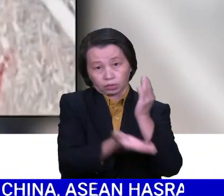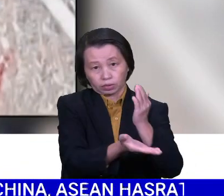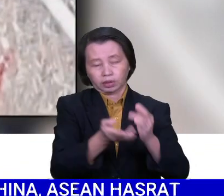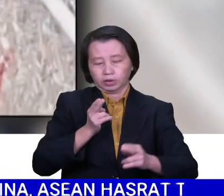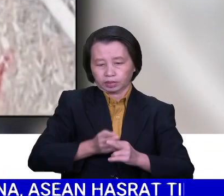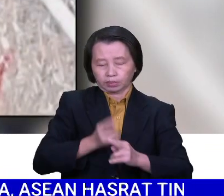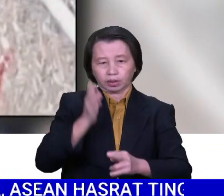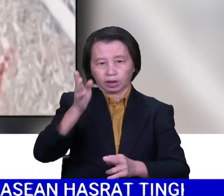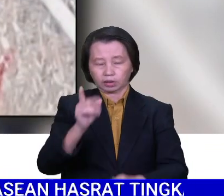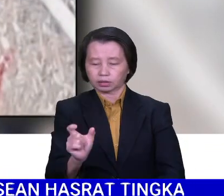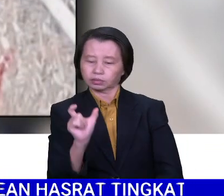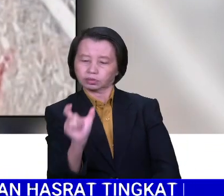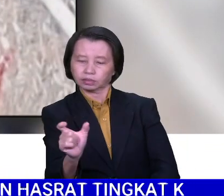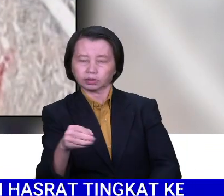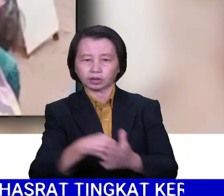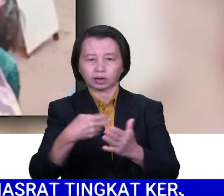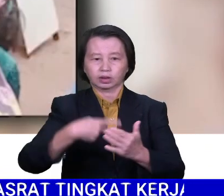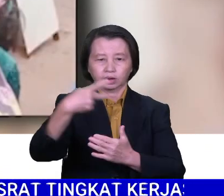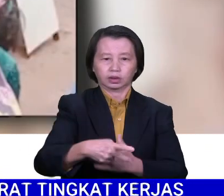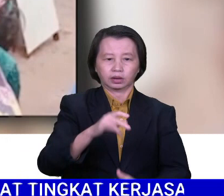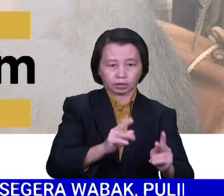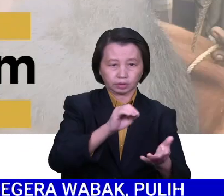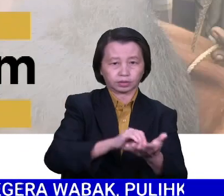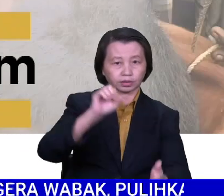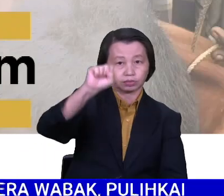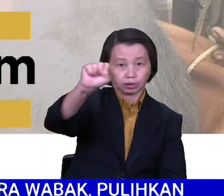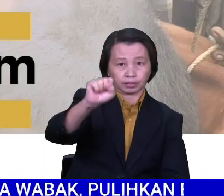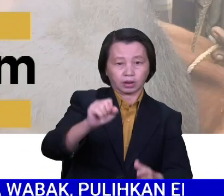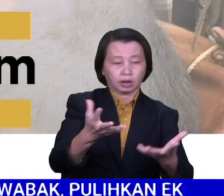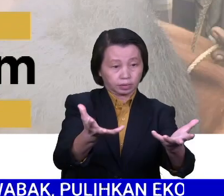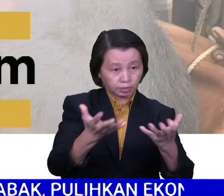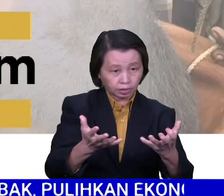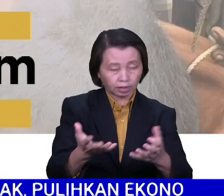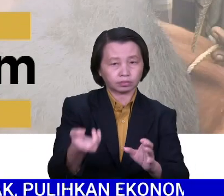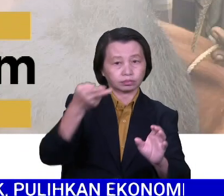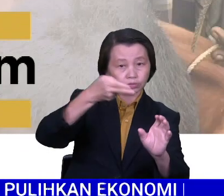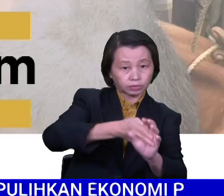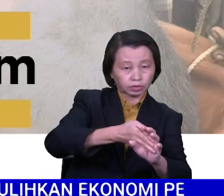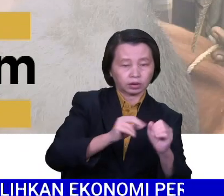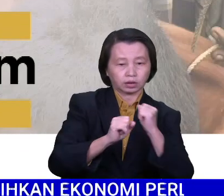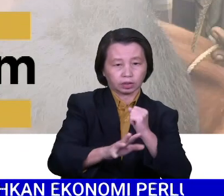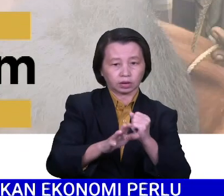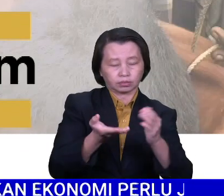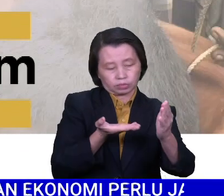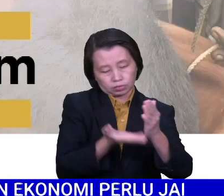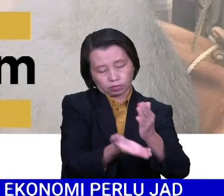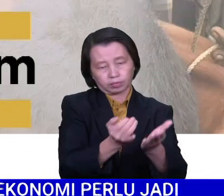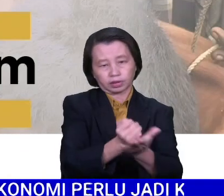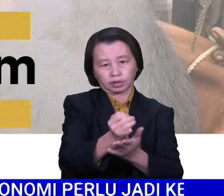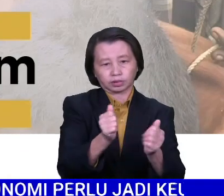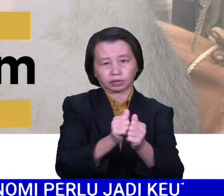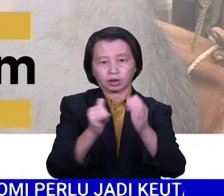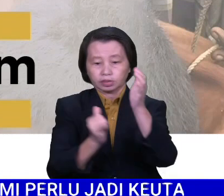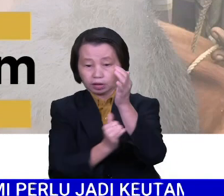n serta akan dimasukkan dalam program infa al-quran orang ramai yang ingin turut serta dalam kempen korban ikhlas bersama